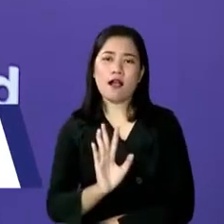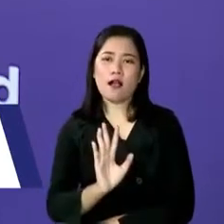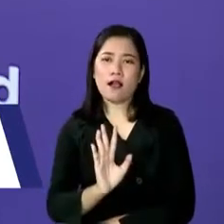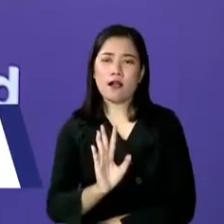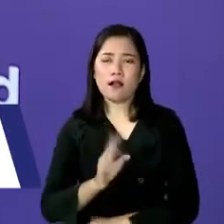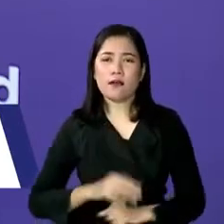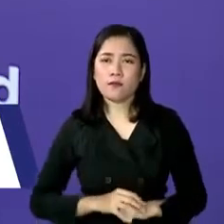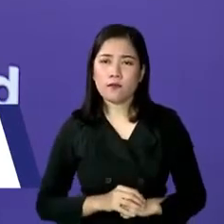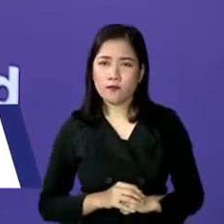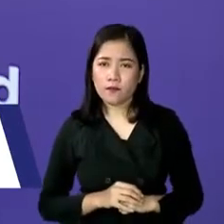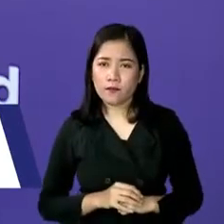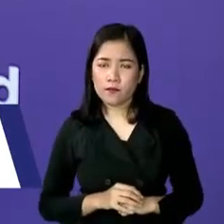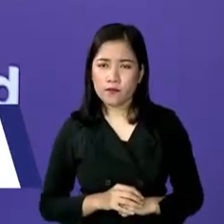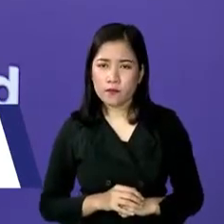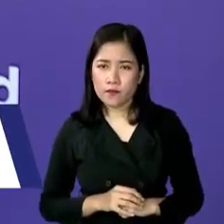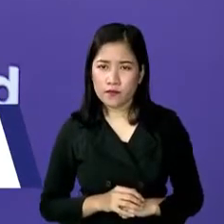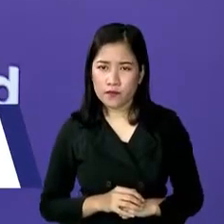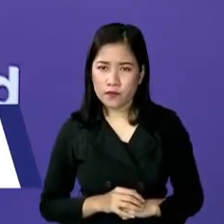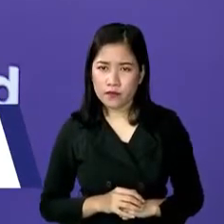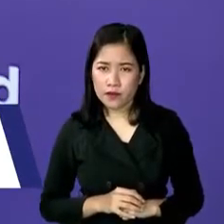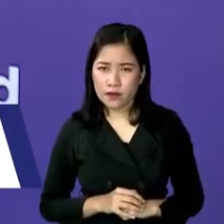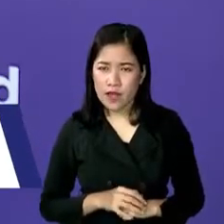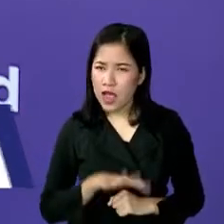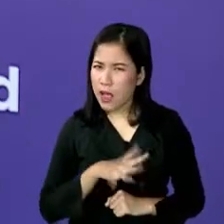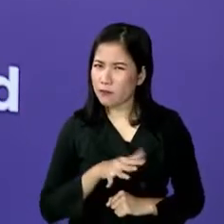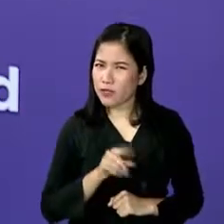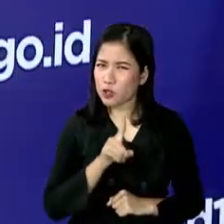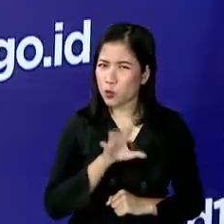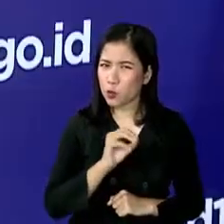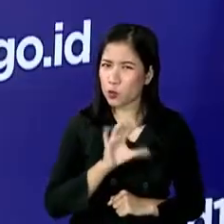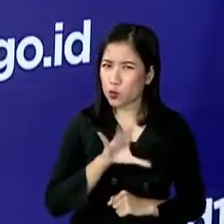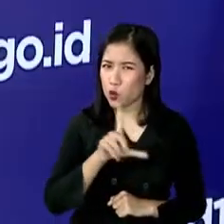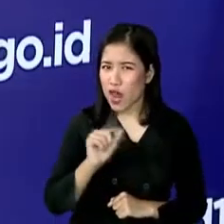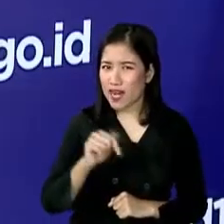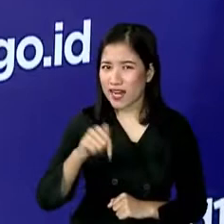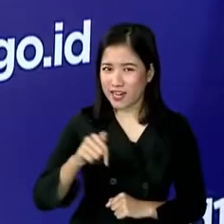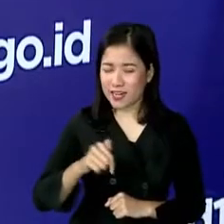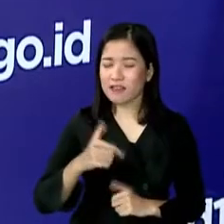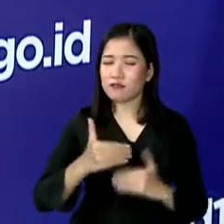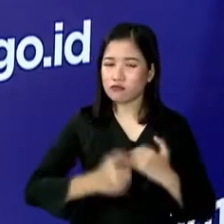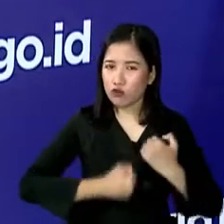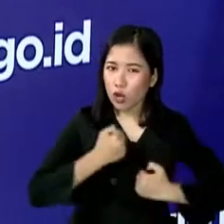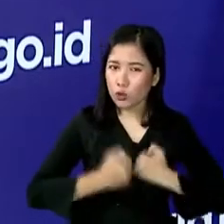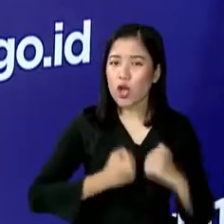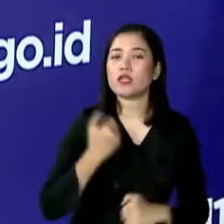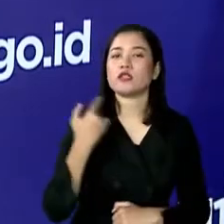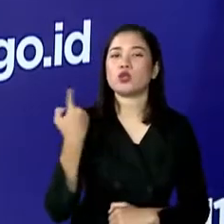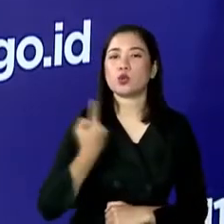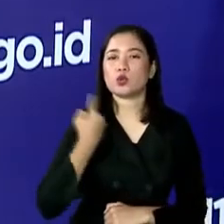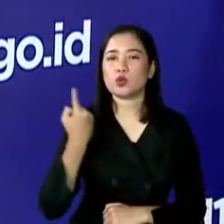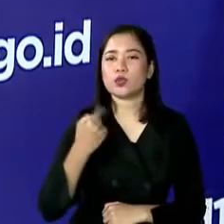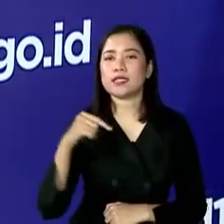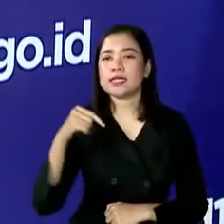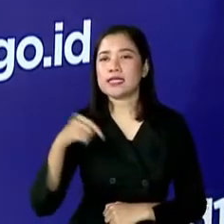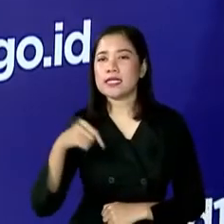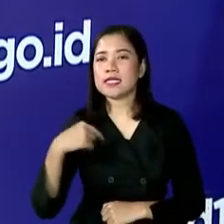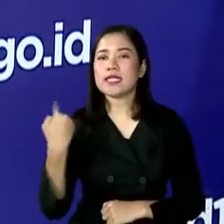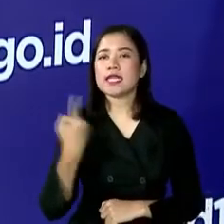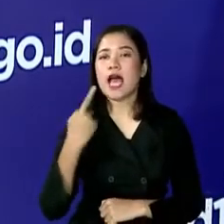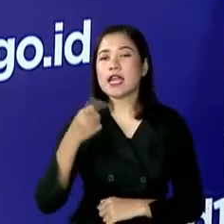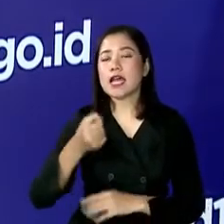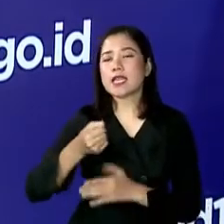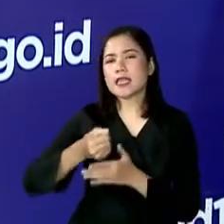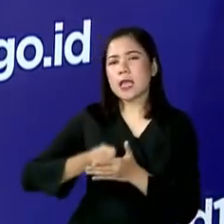selama hampir 10 bulan ini betul-betul itu yang perlu dicatat ya humas daya leluasa ini kan kita kembali menghadapi